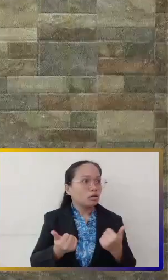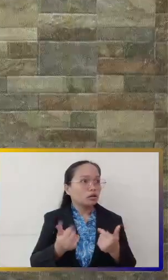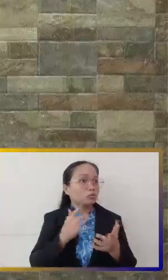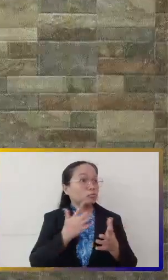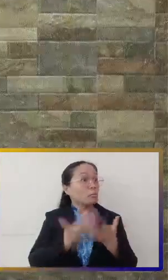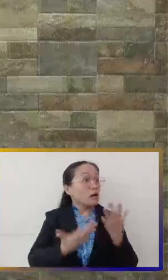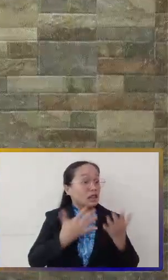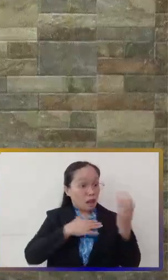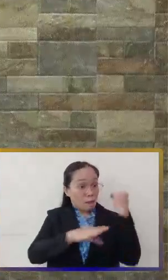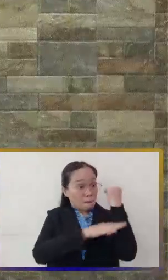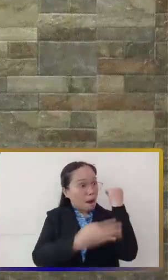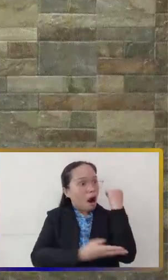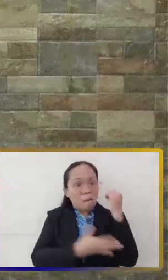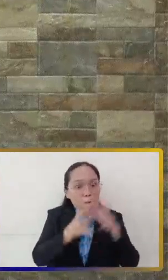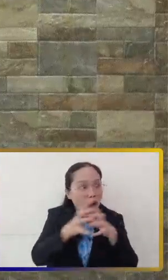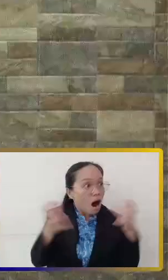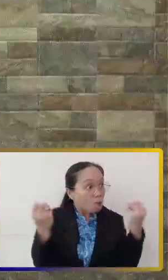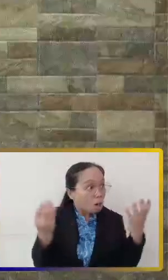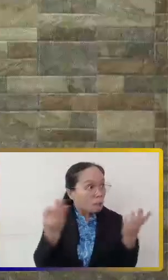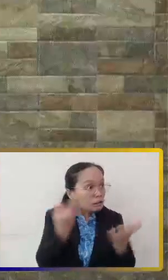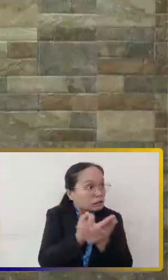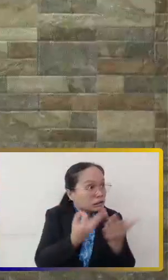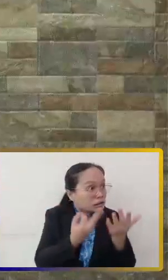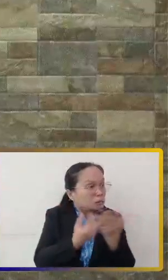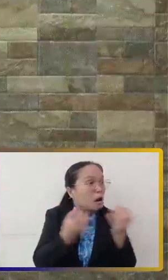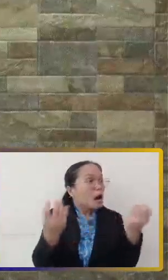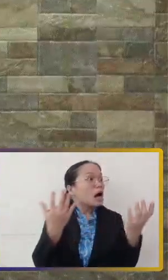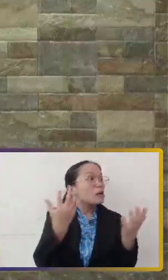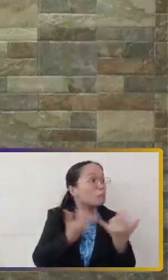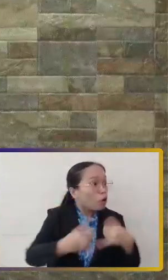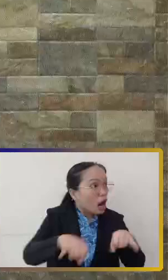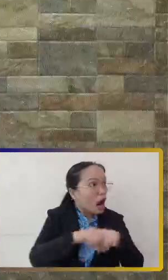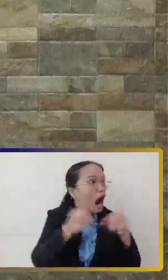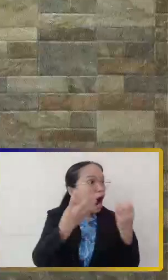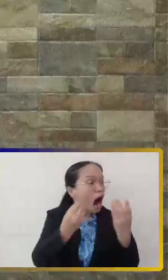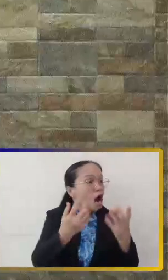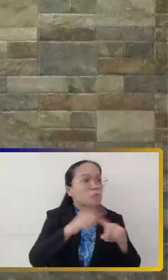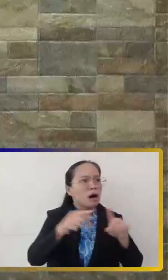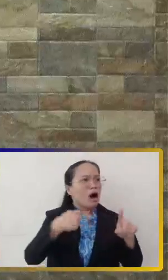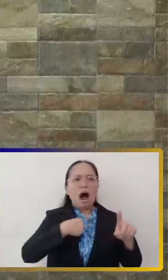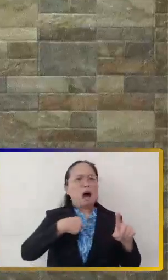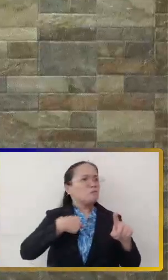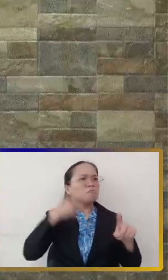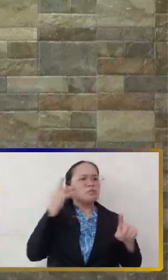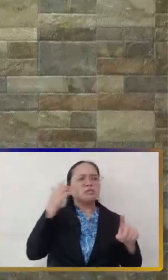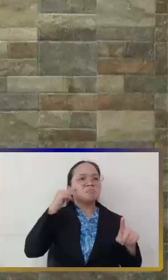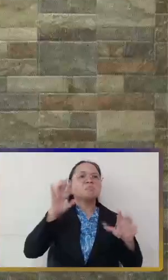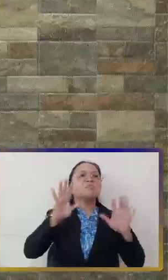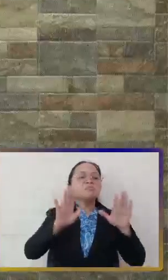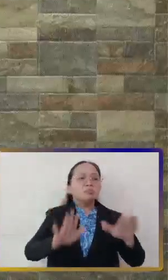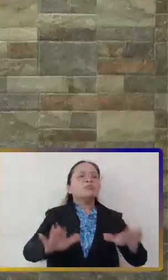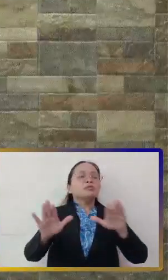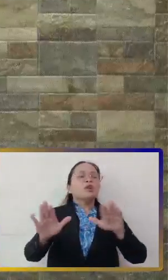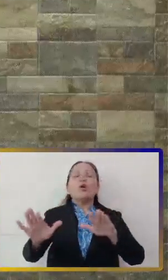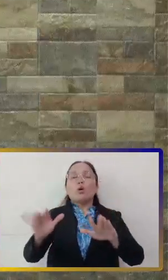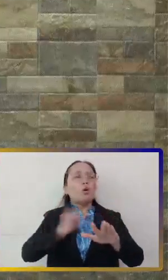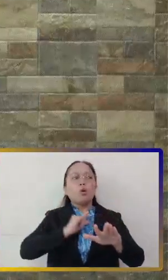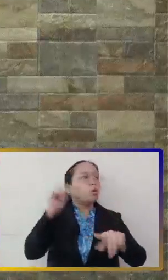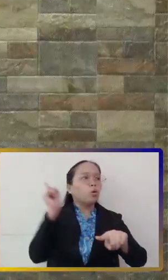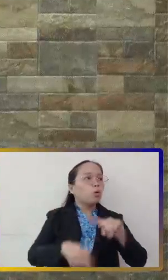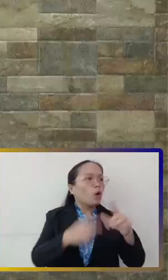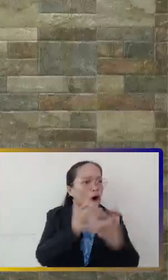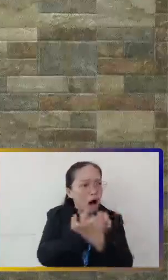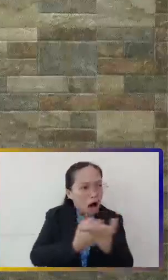ay sa loob ng bag na yan. Pero hindi ko siya ipagpalit. Sa pangalan pa lang ng Panginoon, hindi ko na siya pwede ipagpalit. Hindi